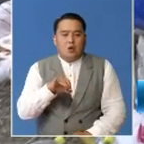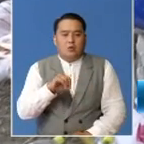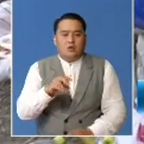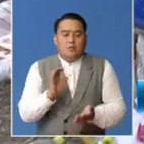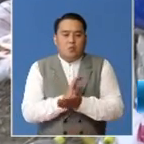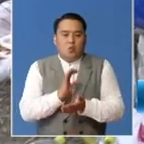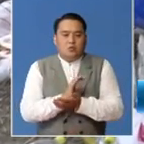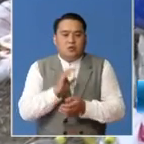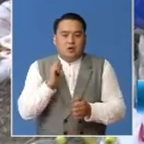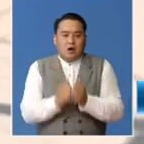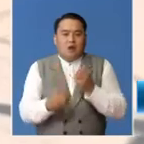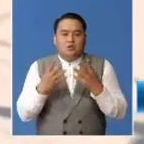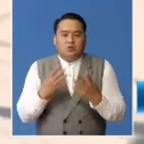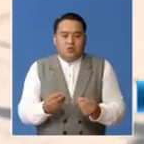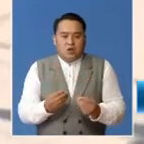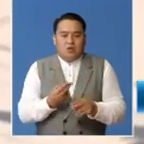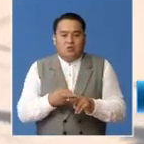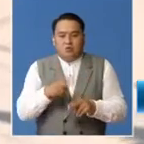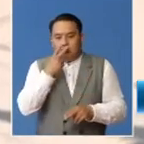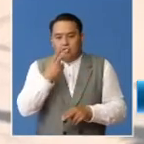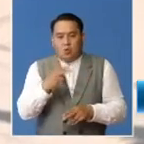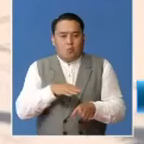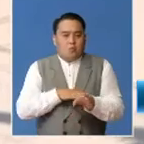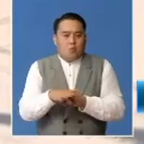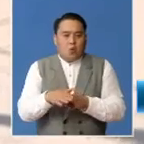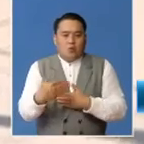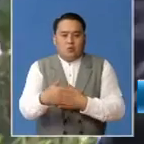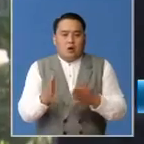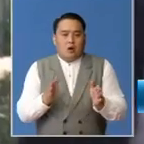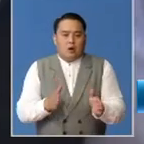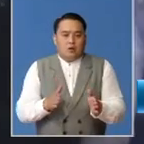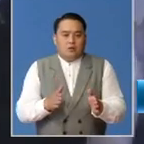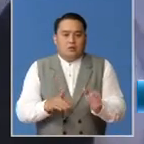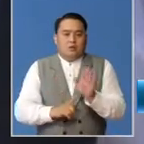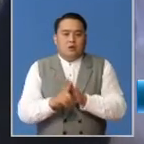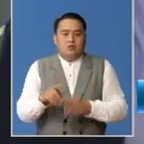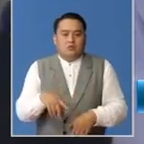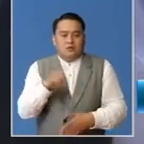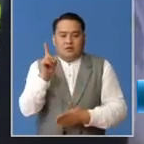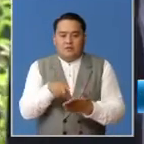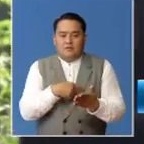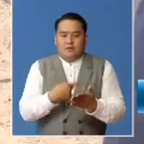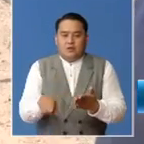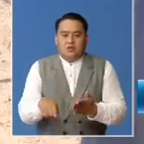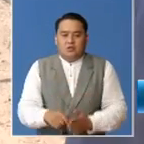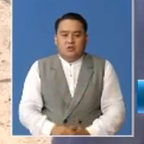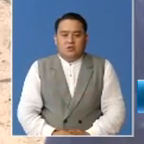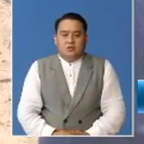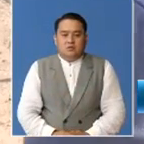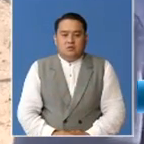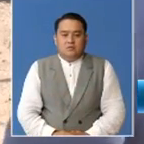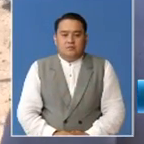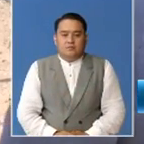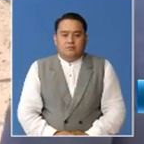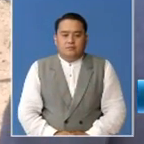мусор вывозится ежедневно. Однако, глядя на переполненные отходами контейнеры, начинаешь сомневаться в этом.